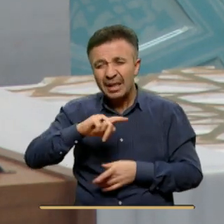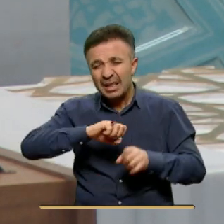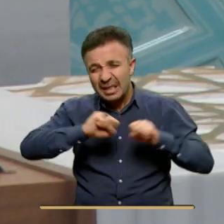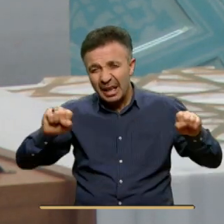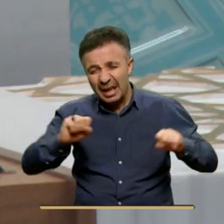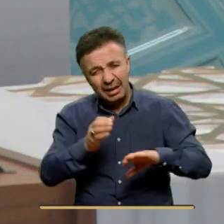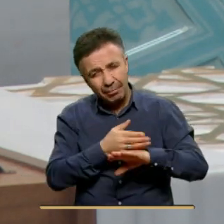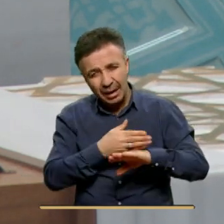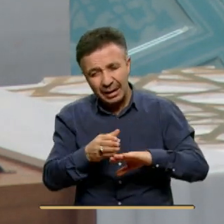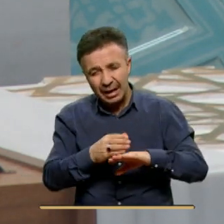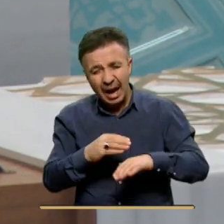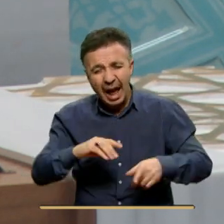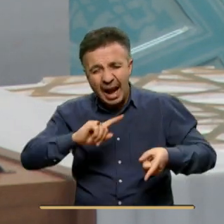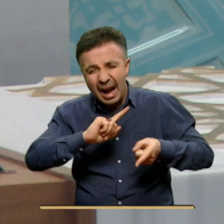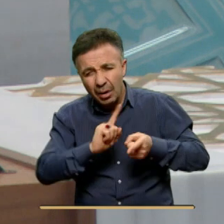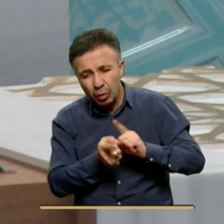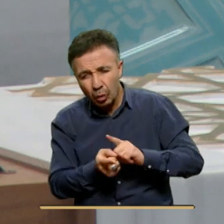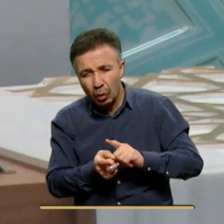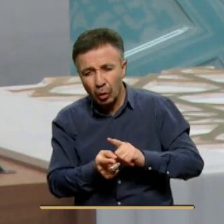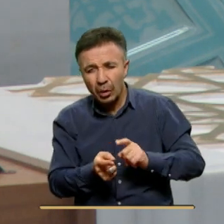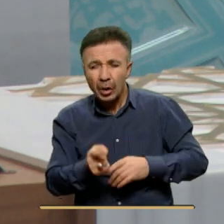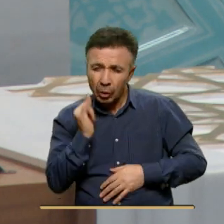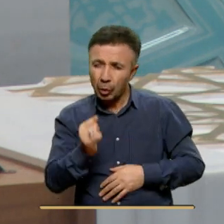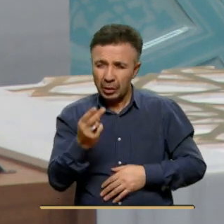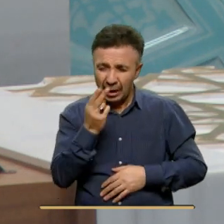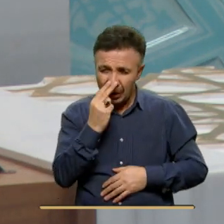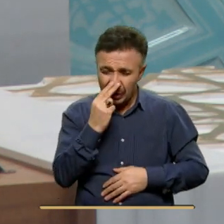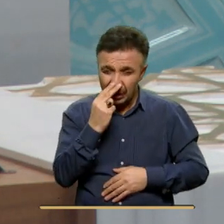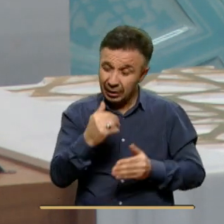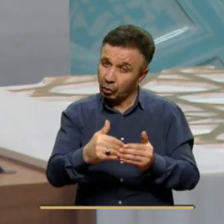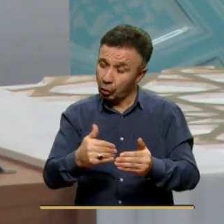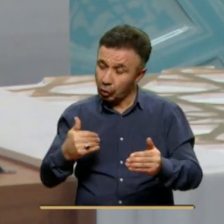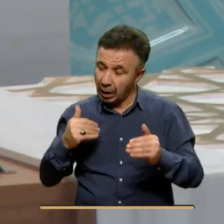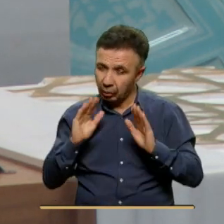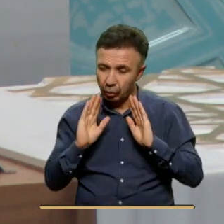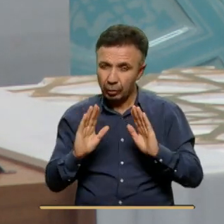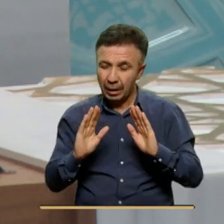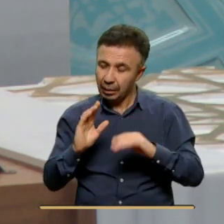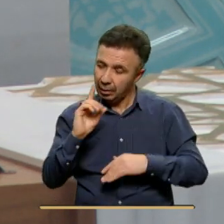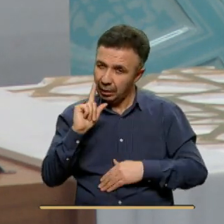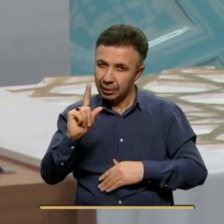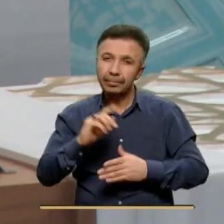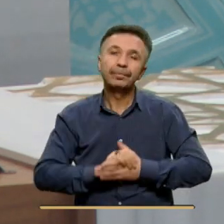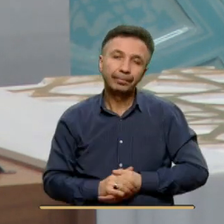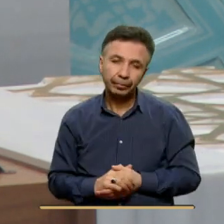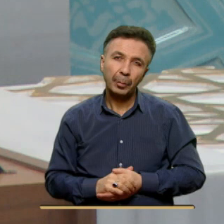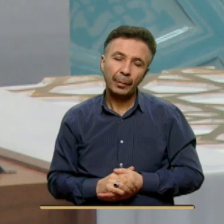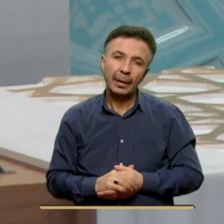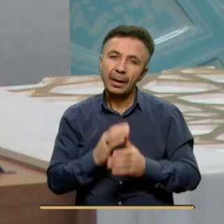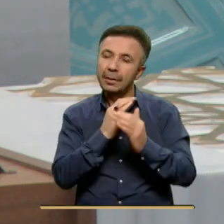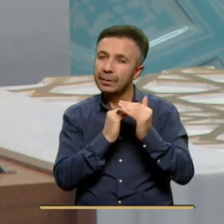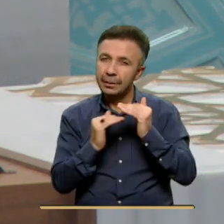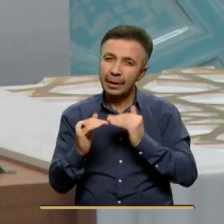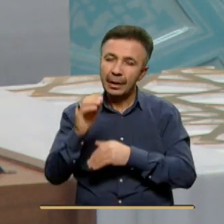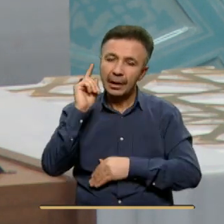türlü bağımlılıkların her türlüsünden sakınmak ve sakındırmaktır. Cenab-ı